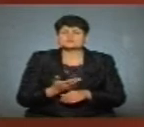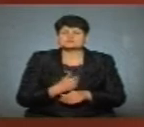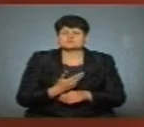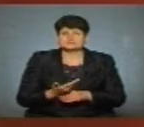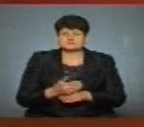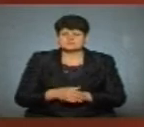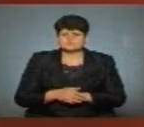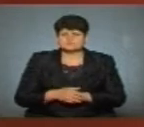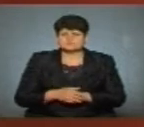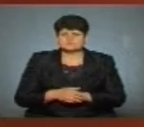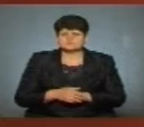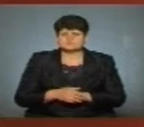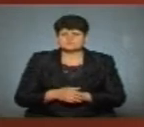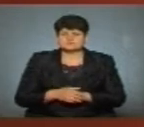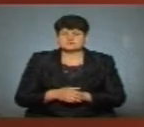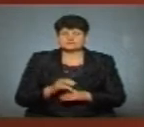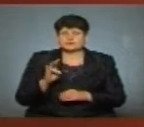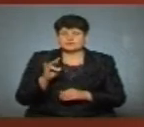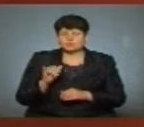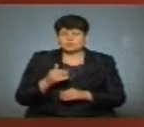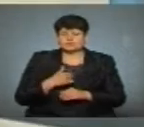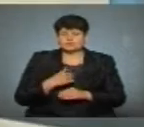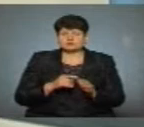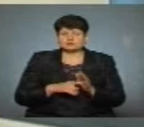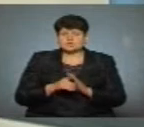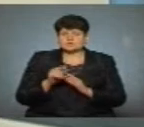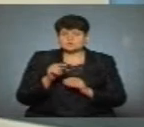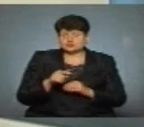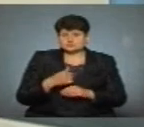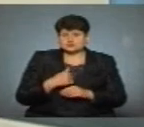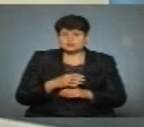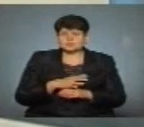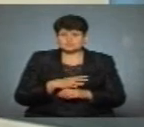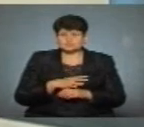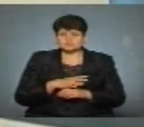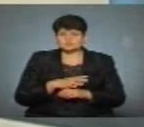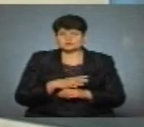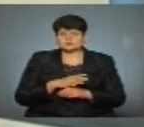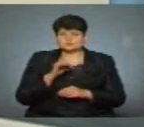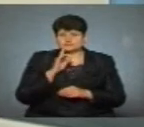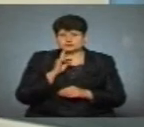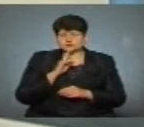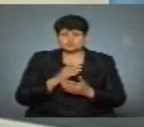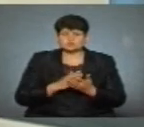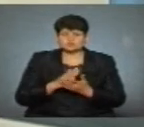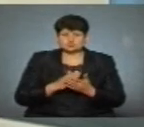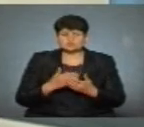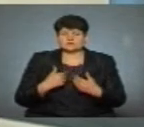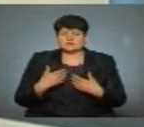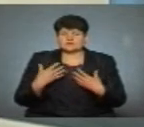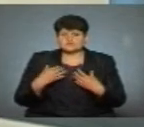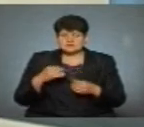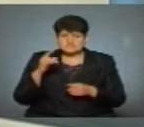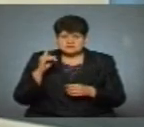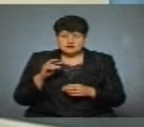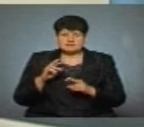період? Ну, я хочу розписати з того, що я проходив строкову службу, я вже, в принципі, знав,